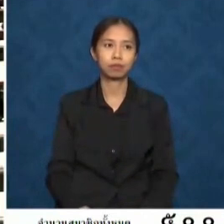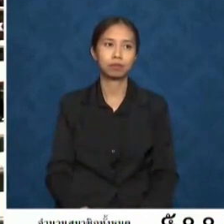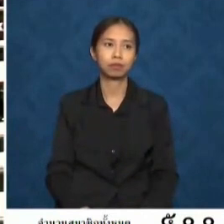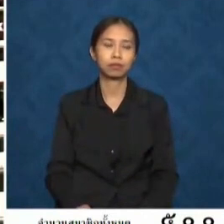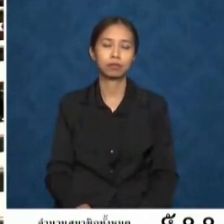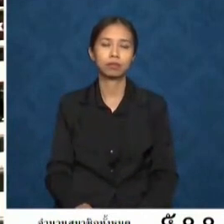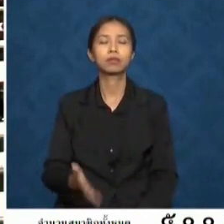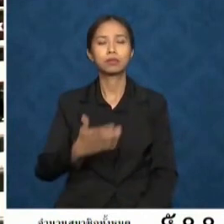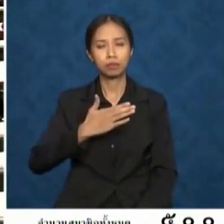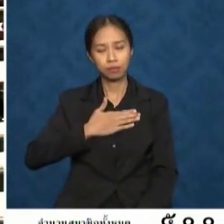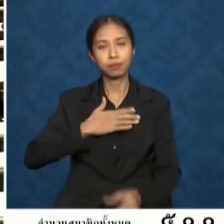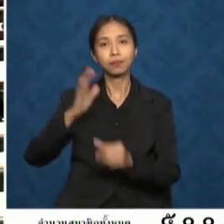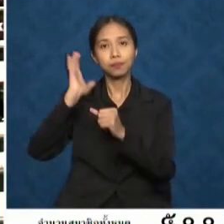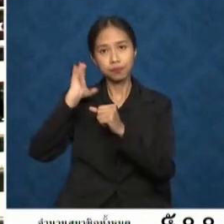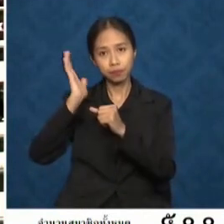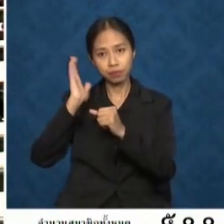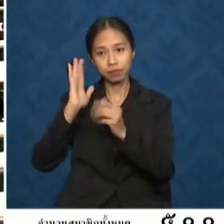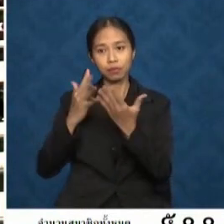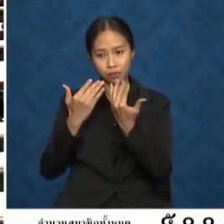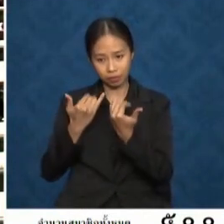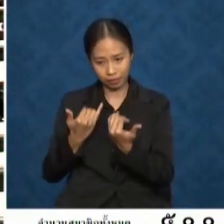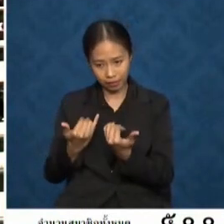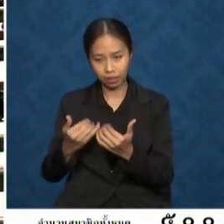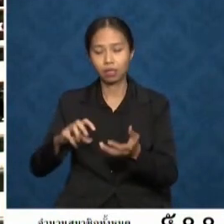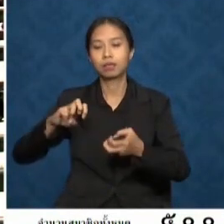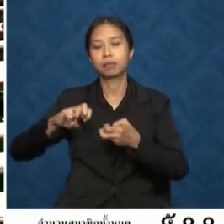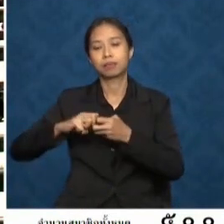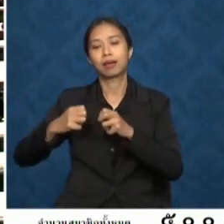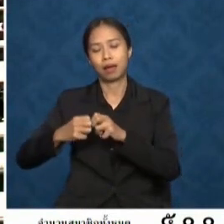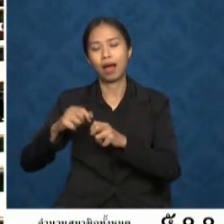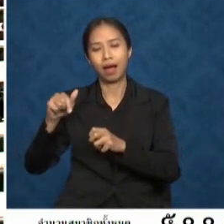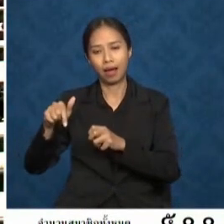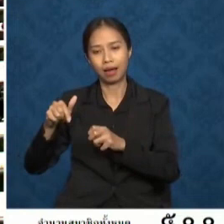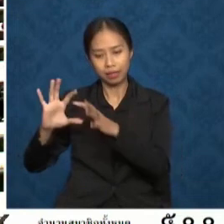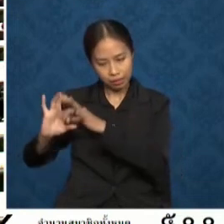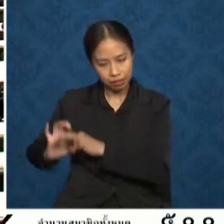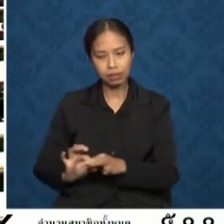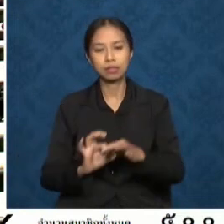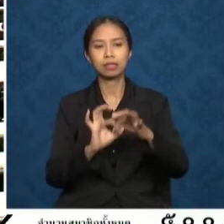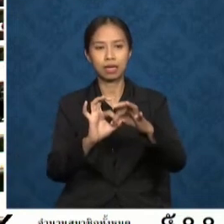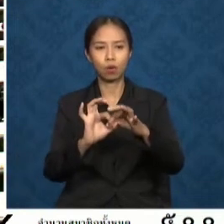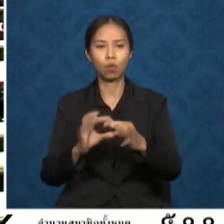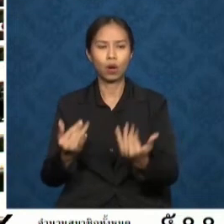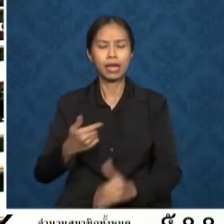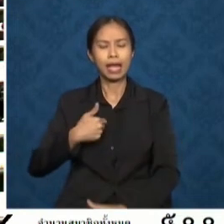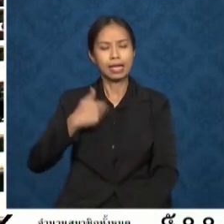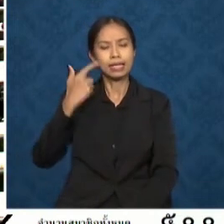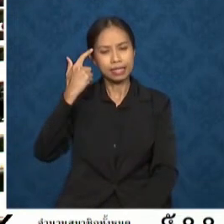อภิปรายที่ดฉักลงกลาวถึงคือแรงจงใจททำใหเกเหตุการณดก่